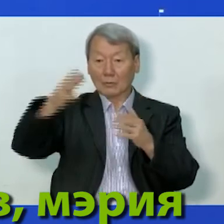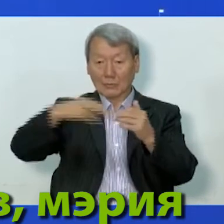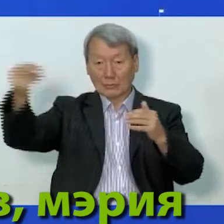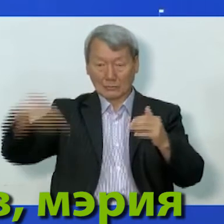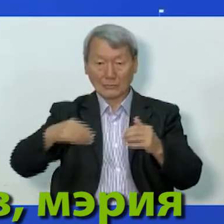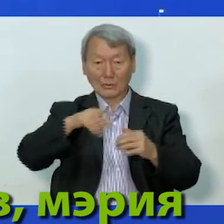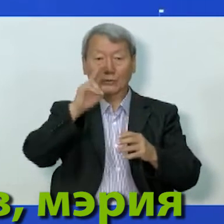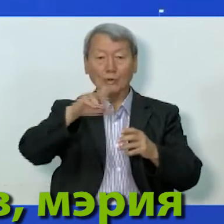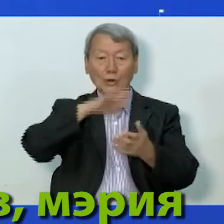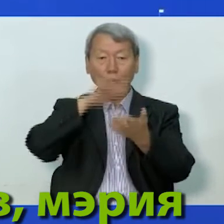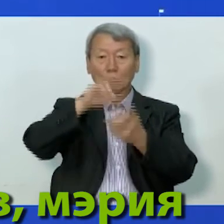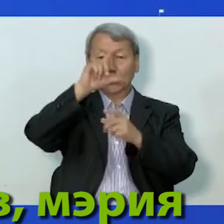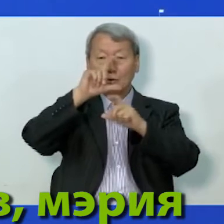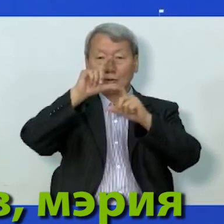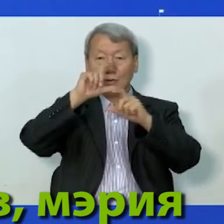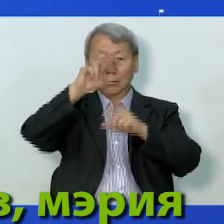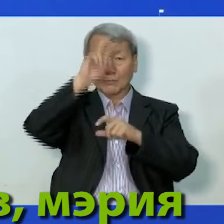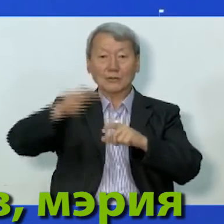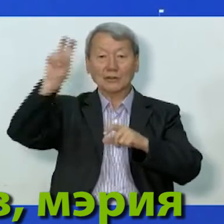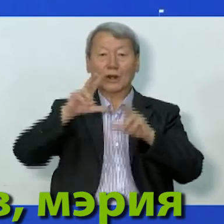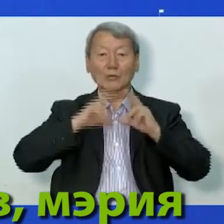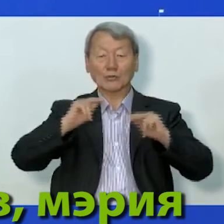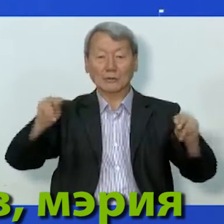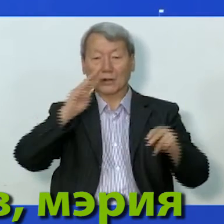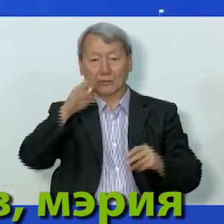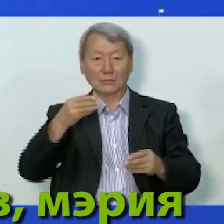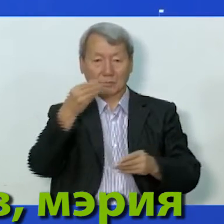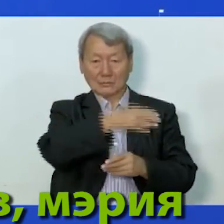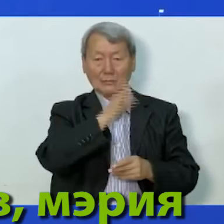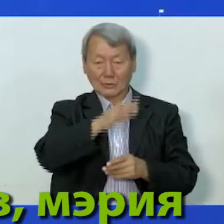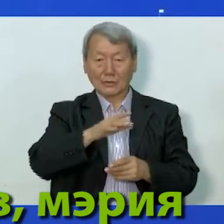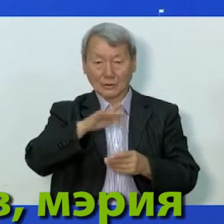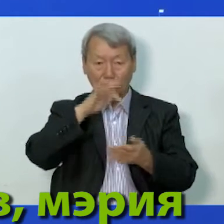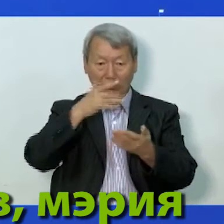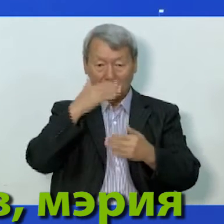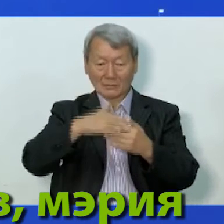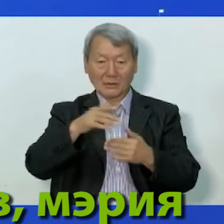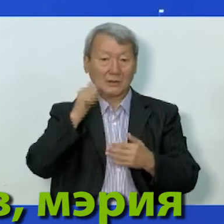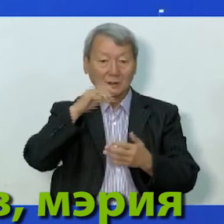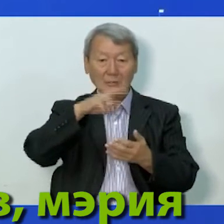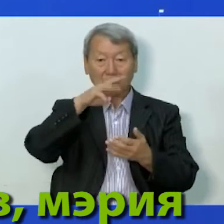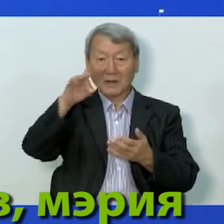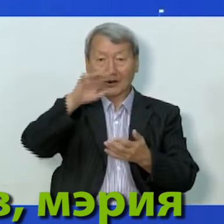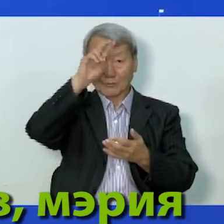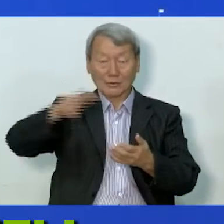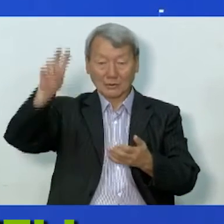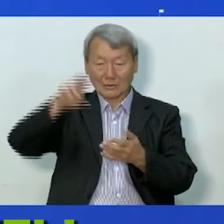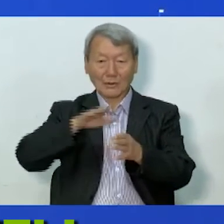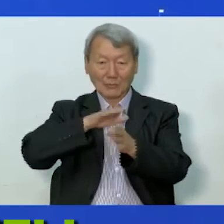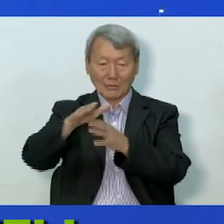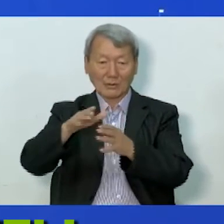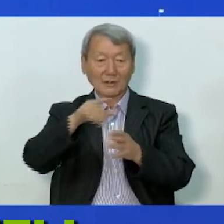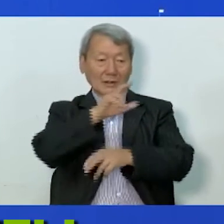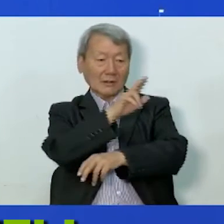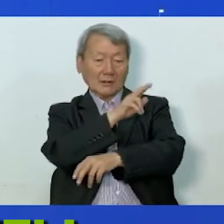бердим атайын документке. Жакын күндөрү мен ойлойм Бишкек мэриясы бул маселени толуккандуу жабат